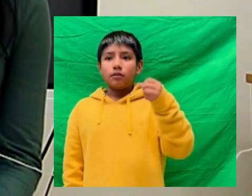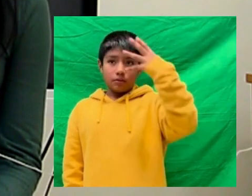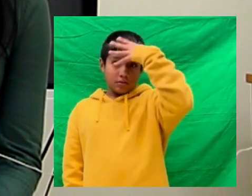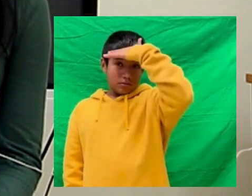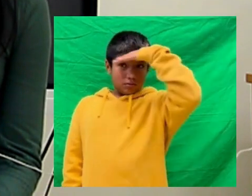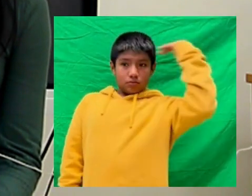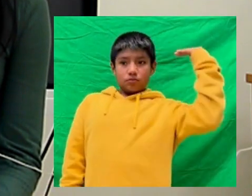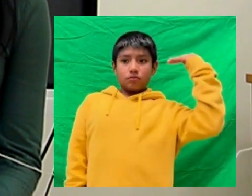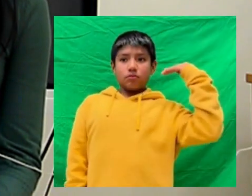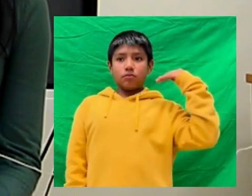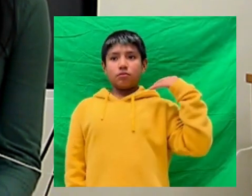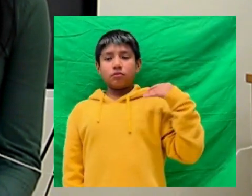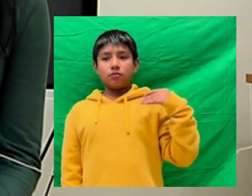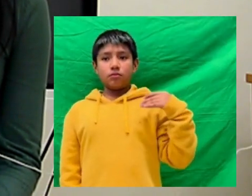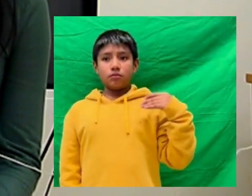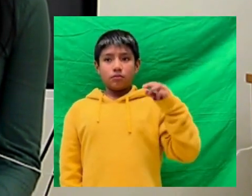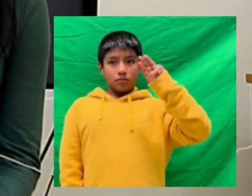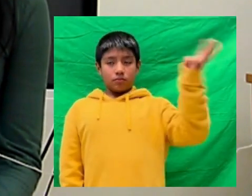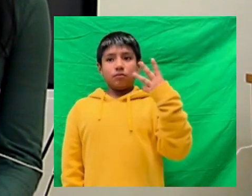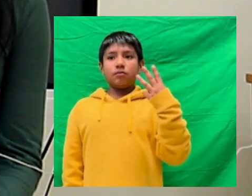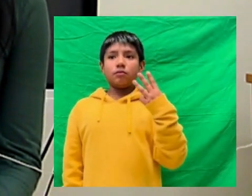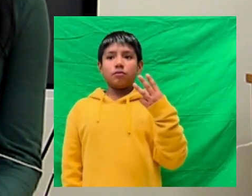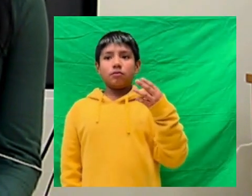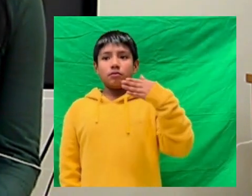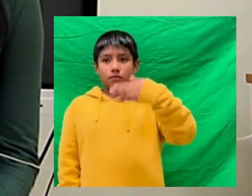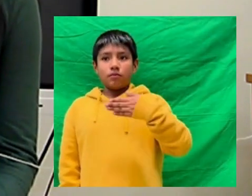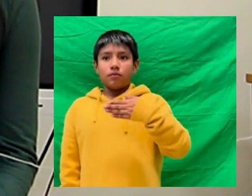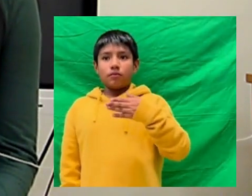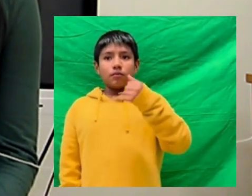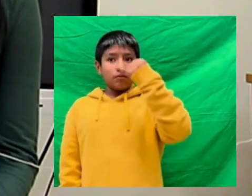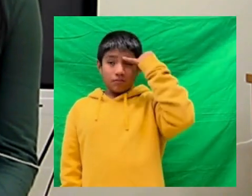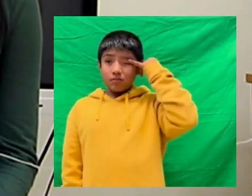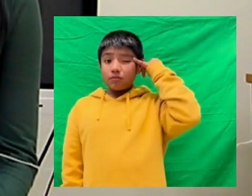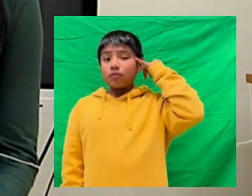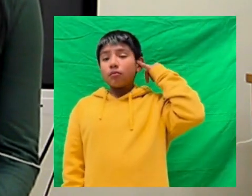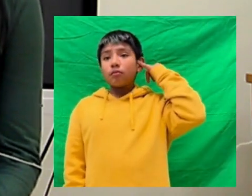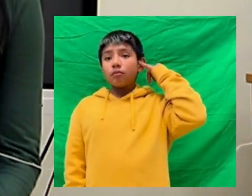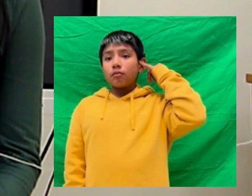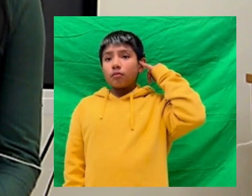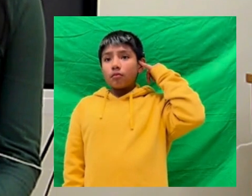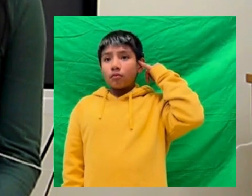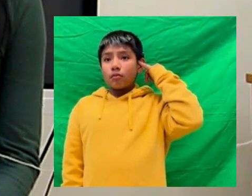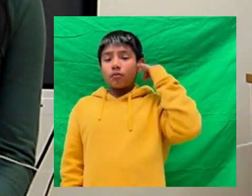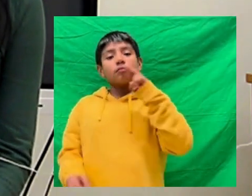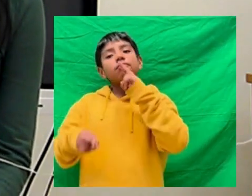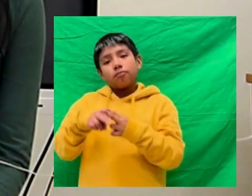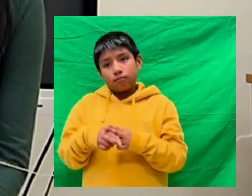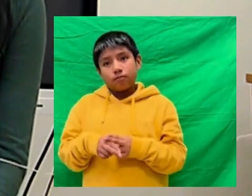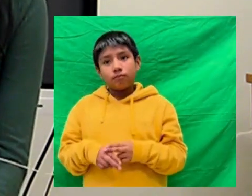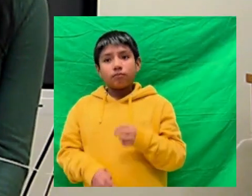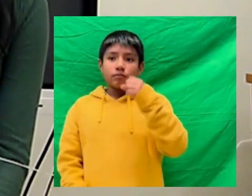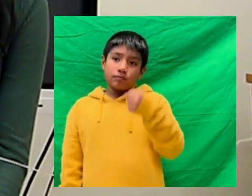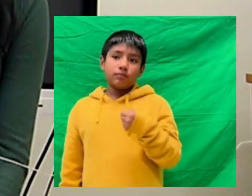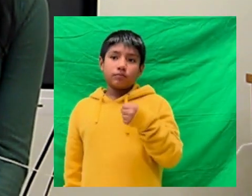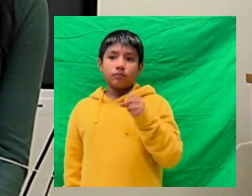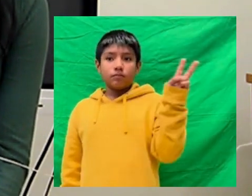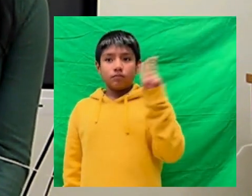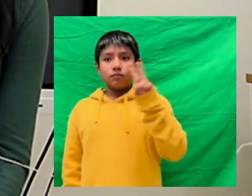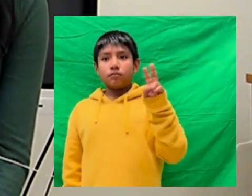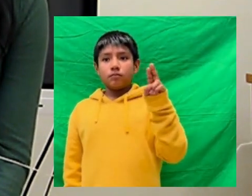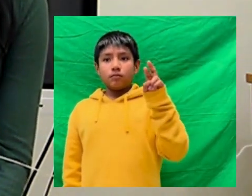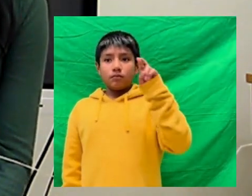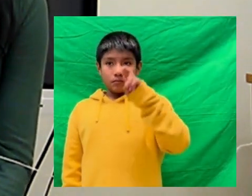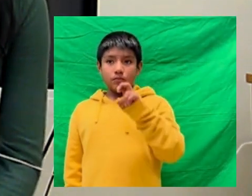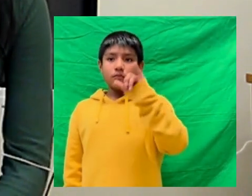Lehen hezkuntza bat a ko Miguel. Lehen hezkuntza irua gelako